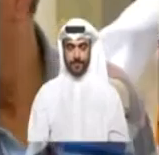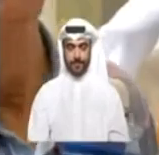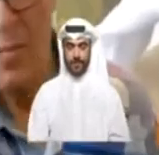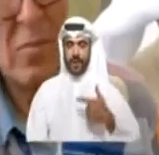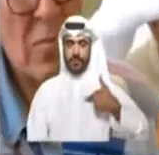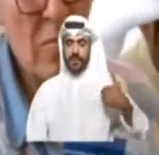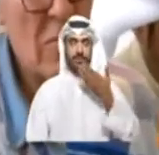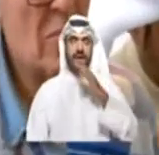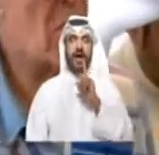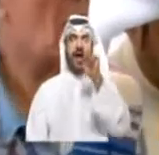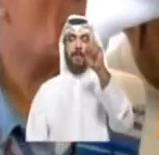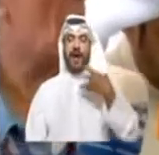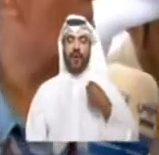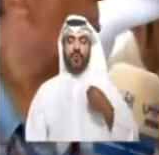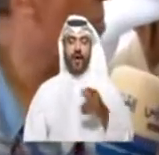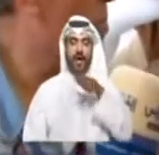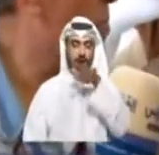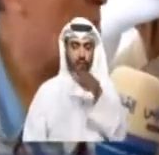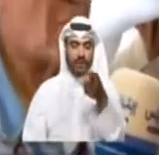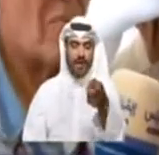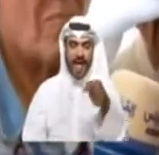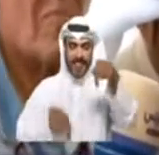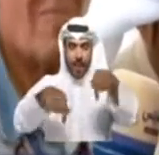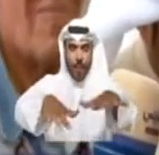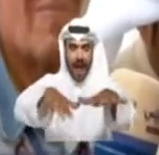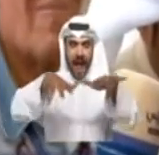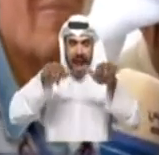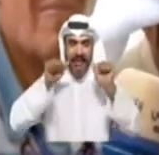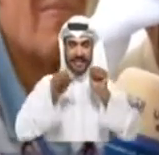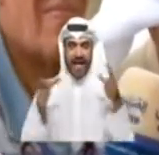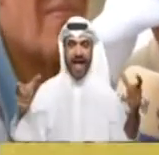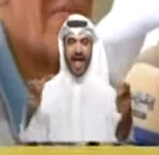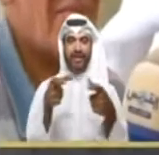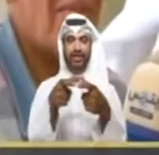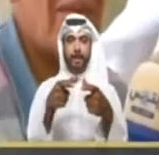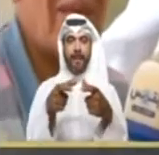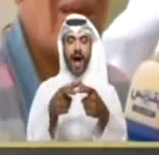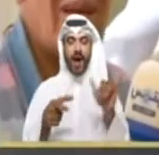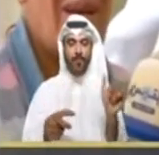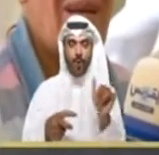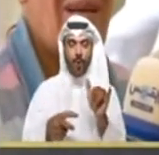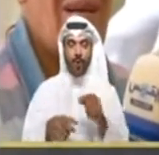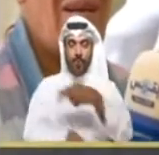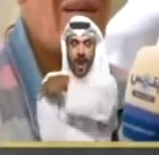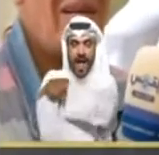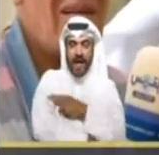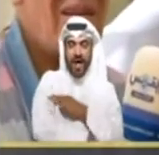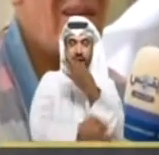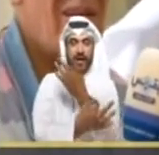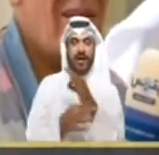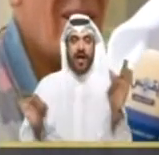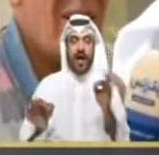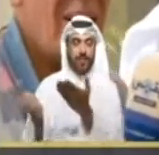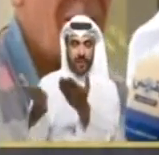بسم الله والحمد لله والصلاة والسلام على رسول الله. للتو انتهينا من الاجتماع النيابي الحكومي